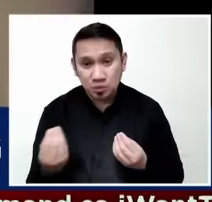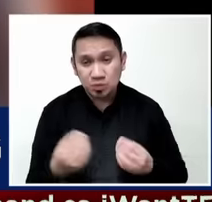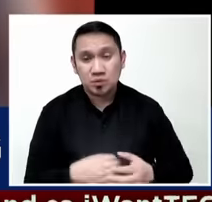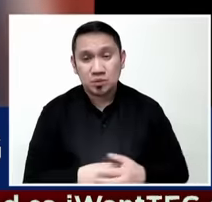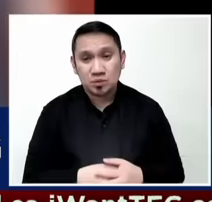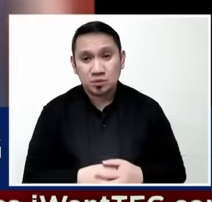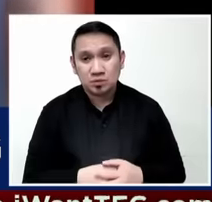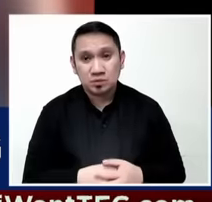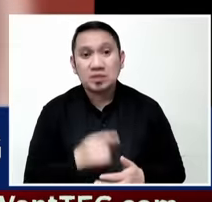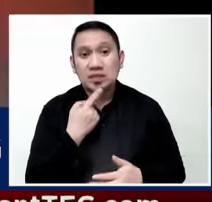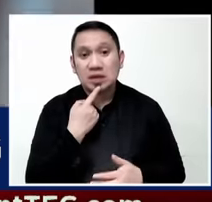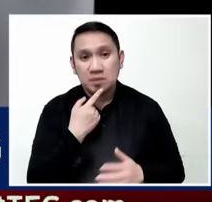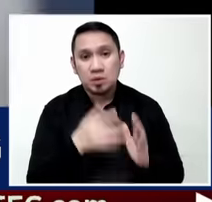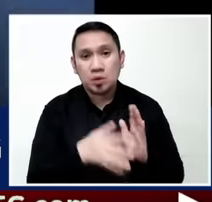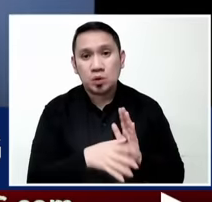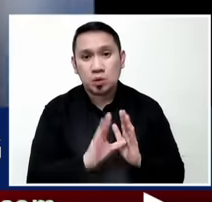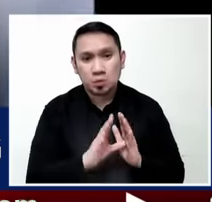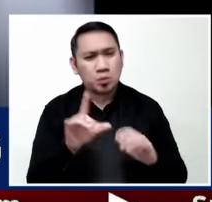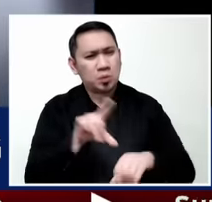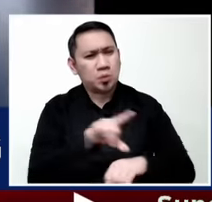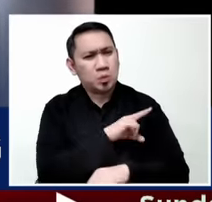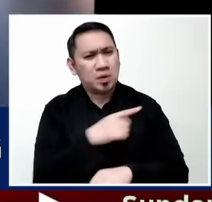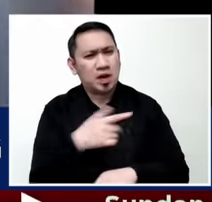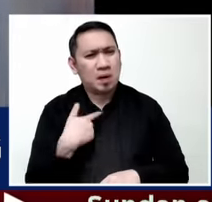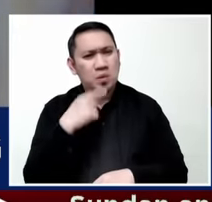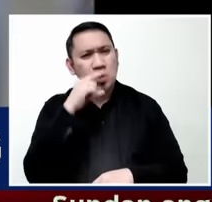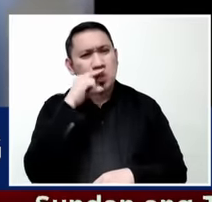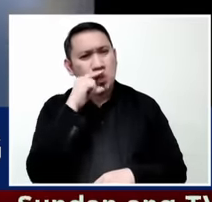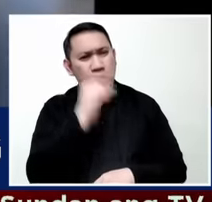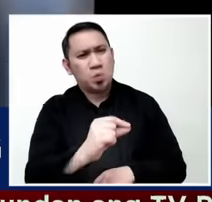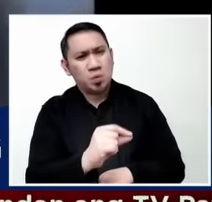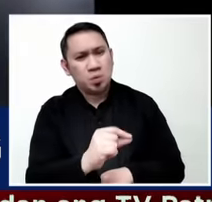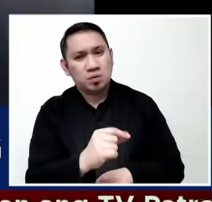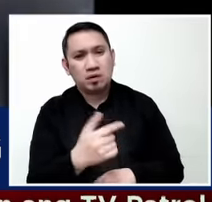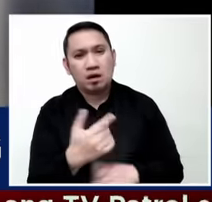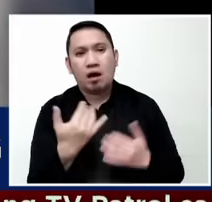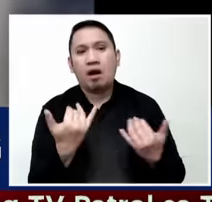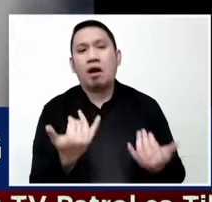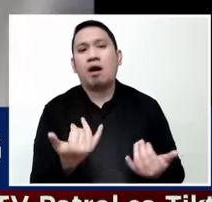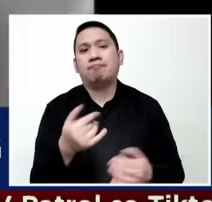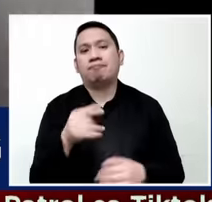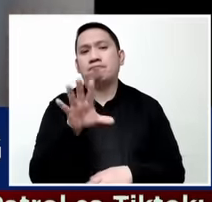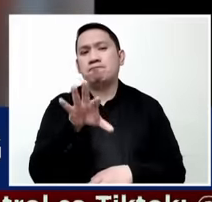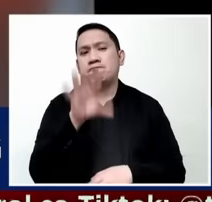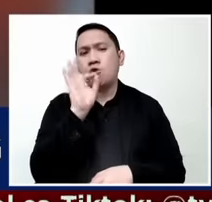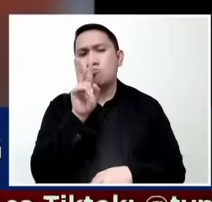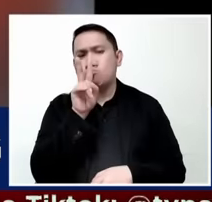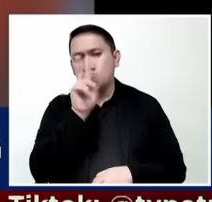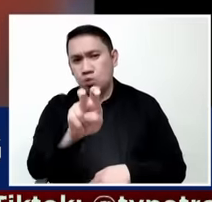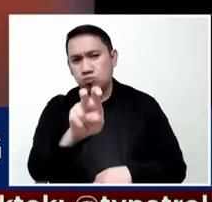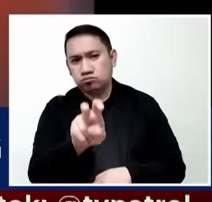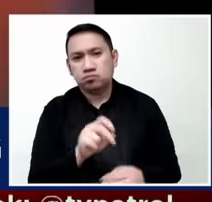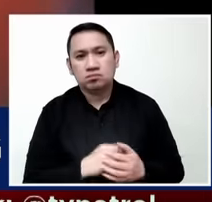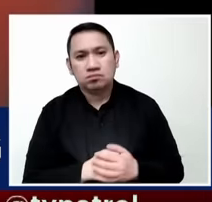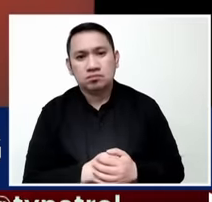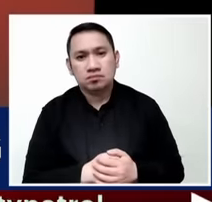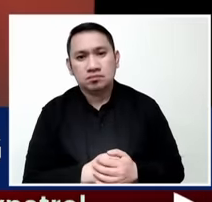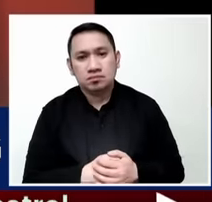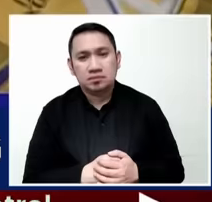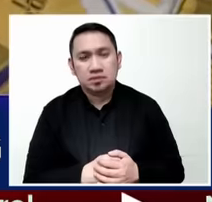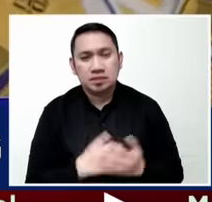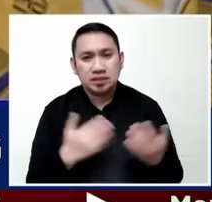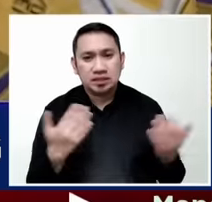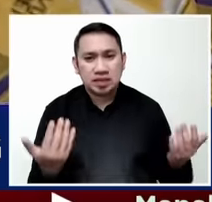Ayon sa COMELEC, matagal na sila nakakatanggap ng sumbong at ngayon lang nila naabutan sa akto ang umano'y bigayan. Nakakatuwa pero nakakangit-ngit